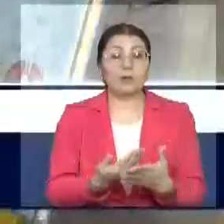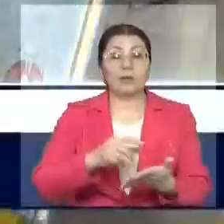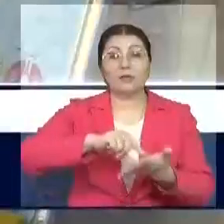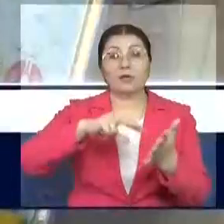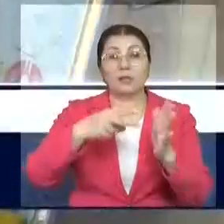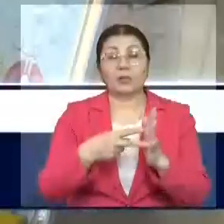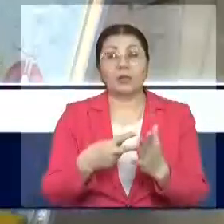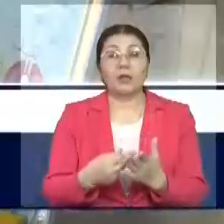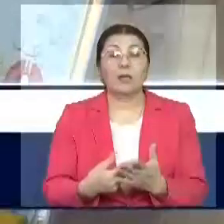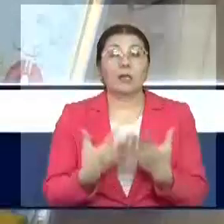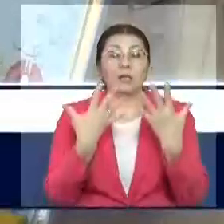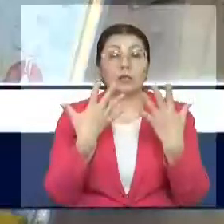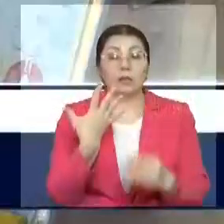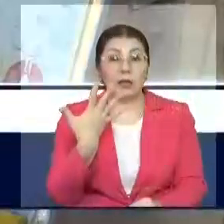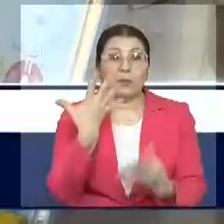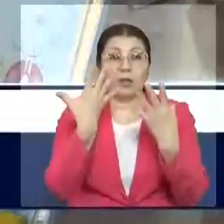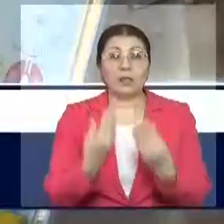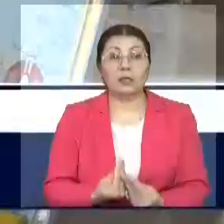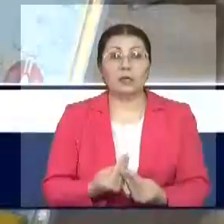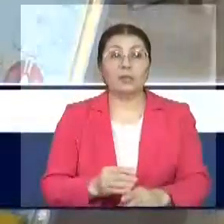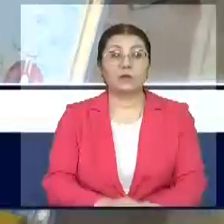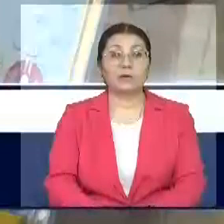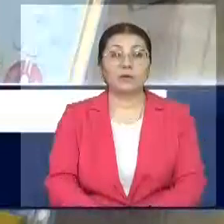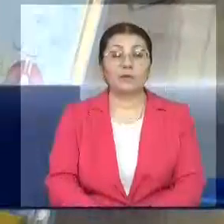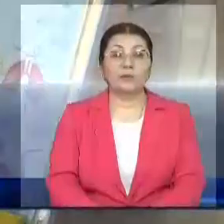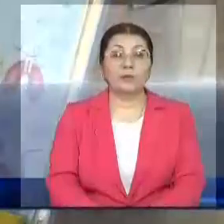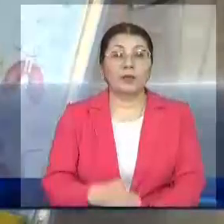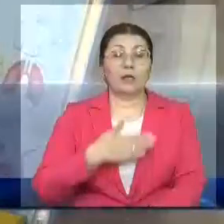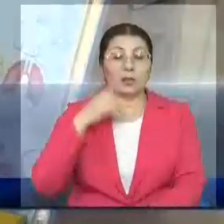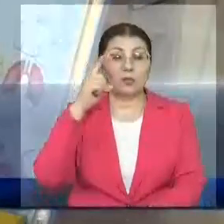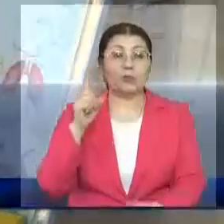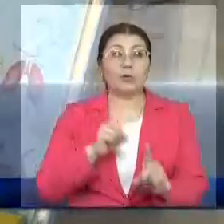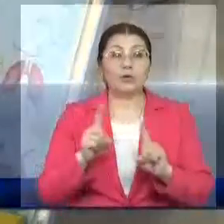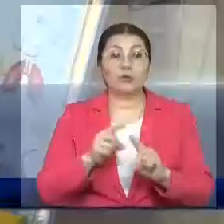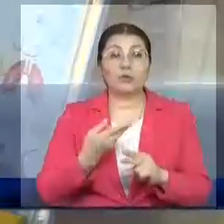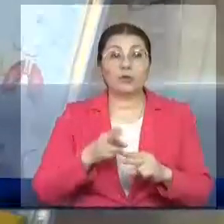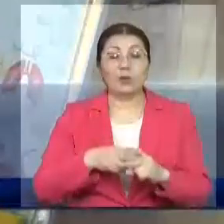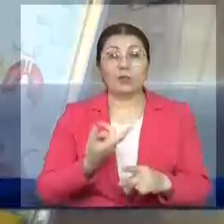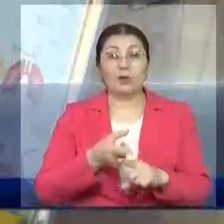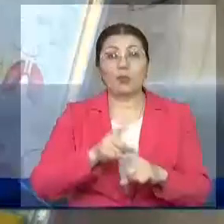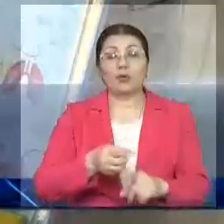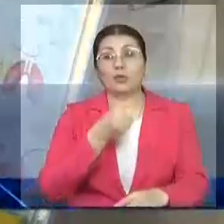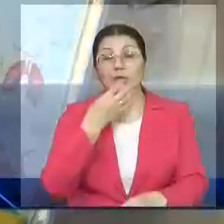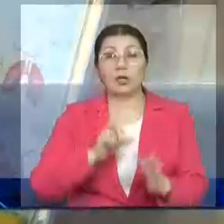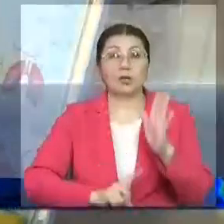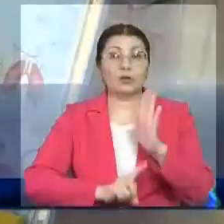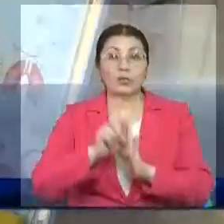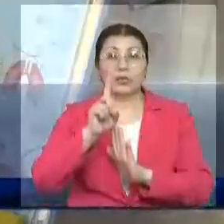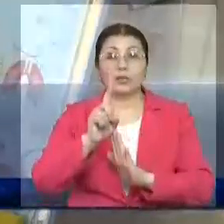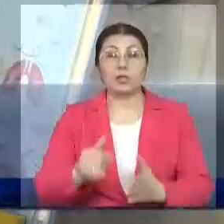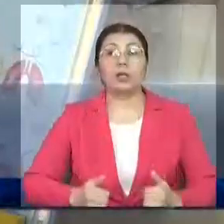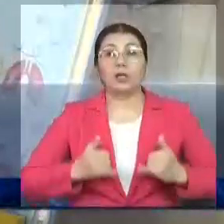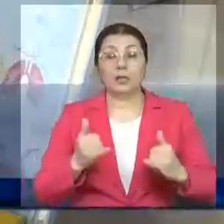запланировано на 5 дней и называется Успанов Science Week. Я думаю, что это очень хорошее начало